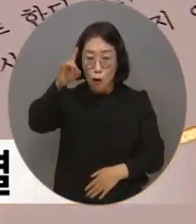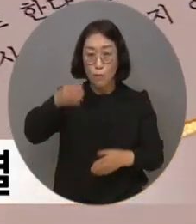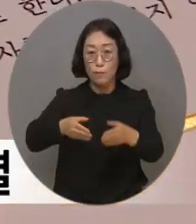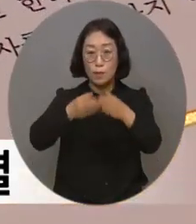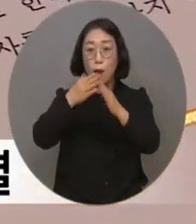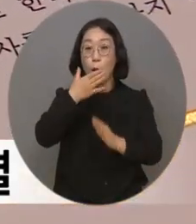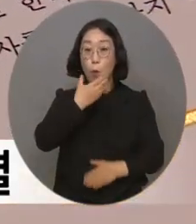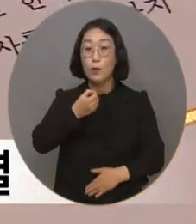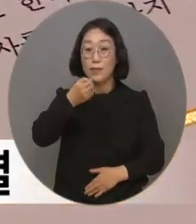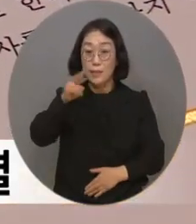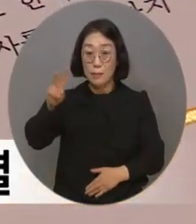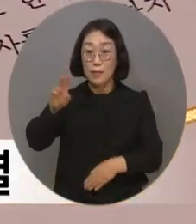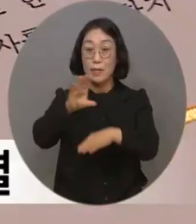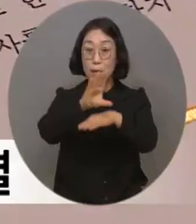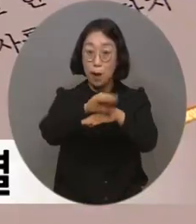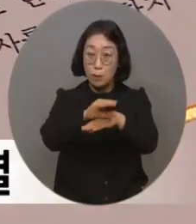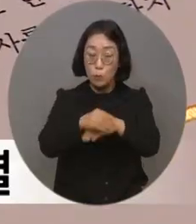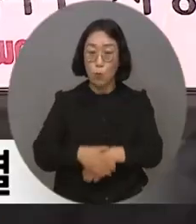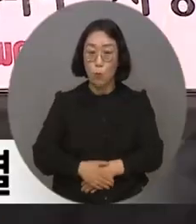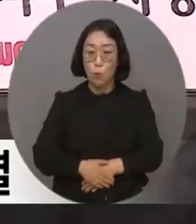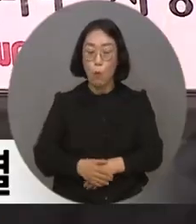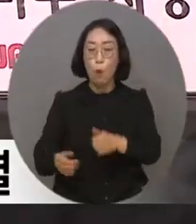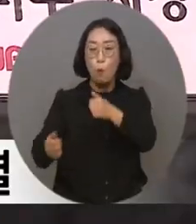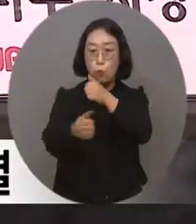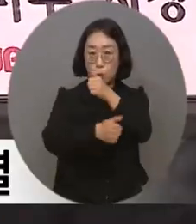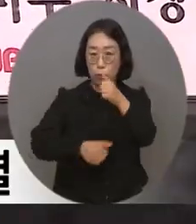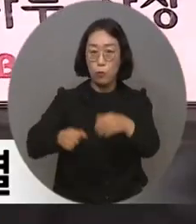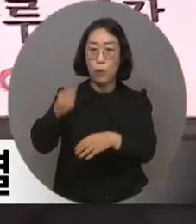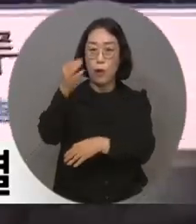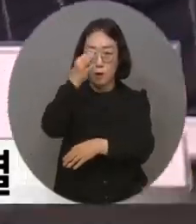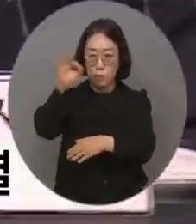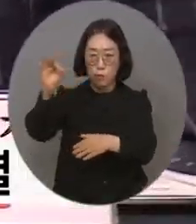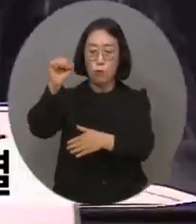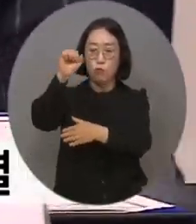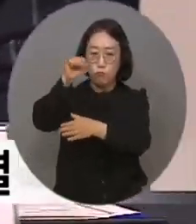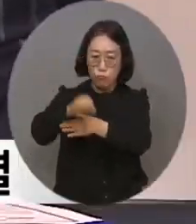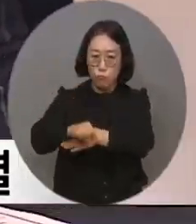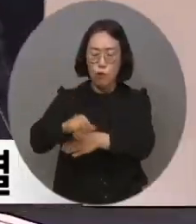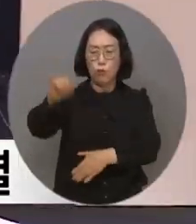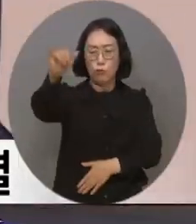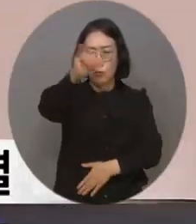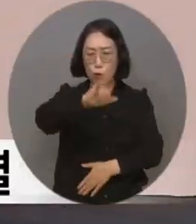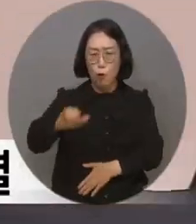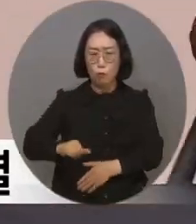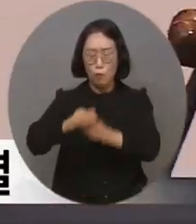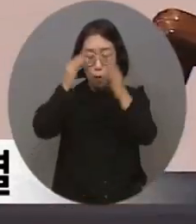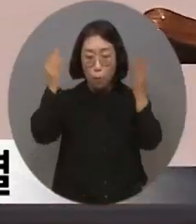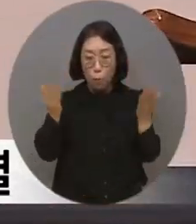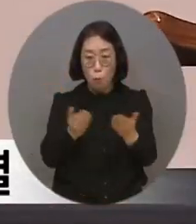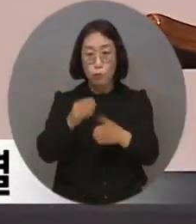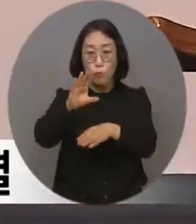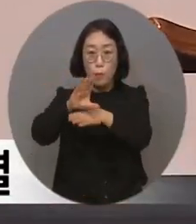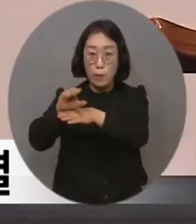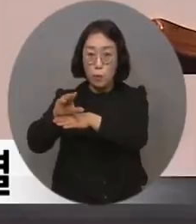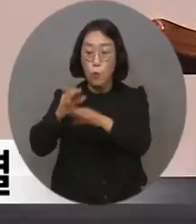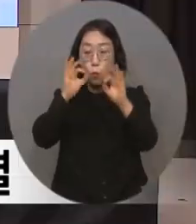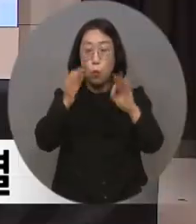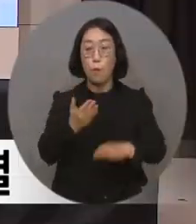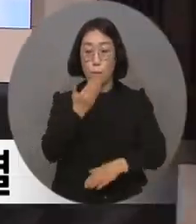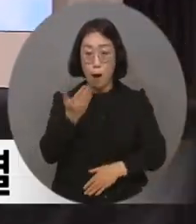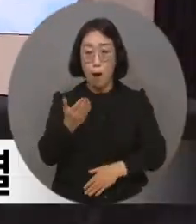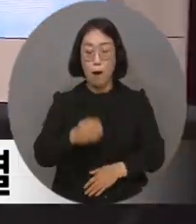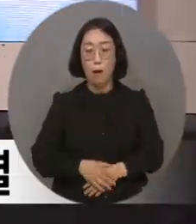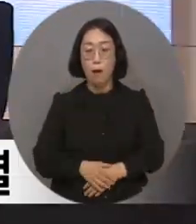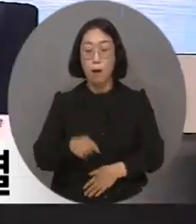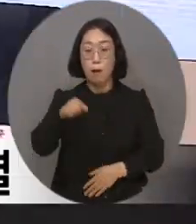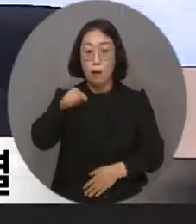복지TV는 방송통신위원회에서 인정한 장애인 복지 채널로서 전국에 의무 전송되고 있습니다. 현재